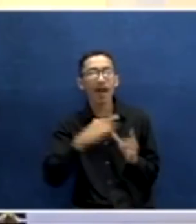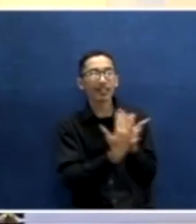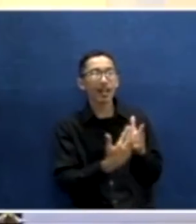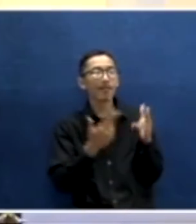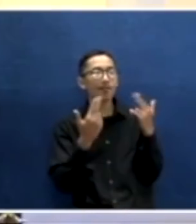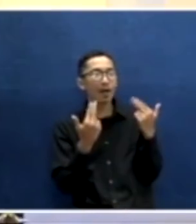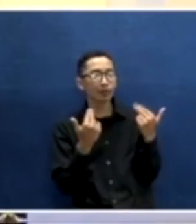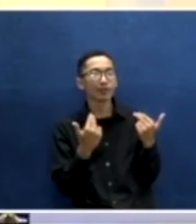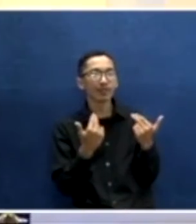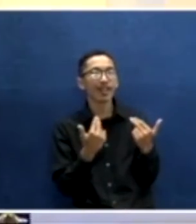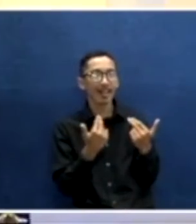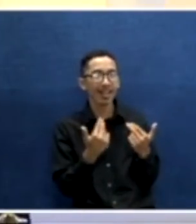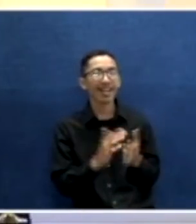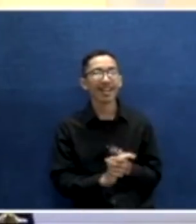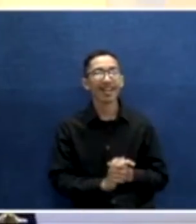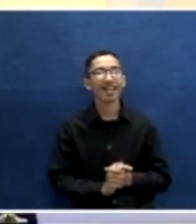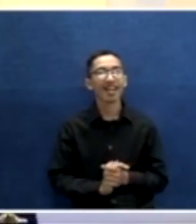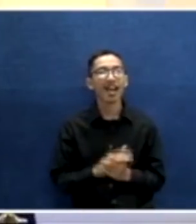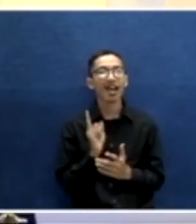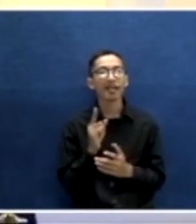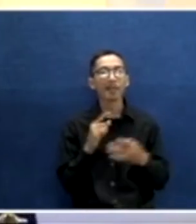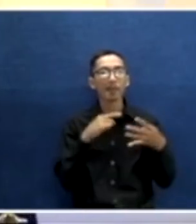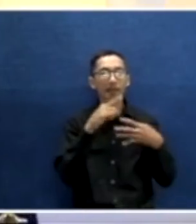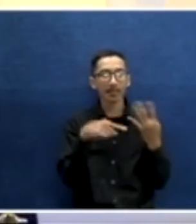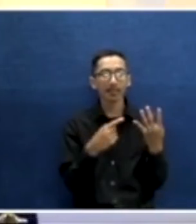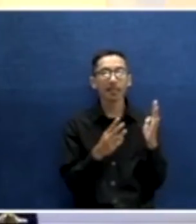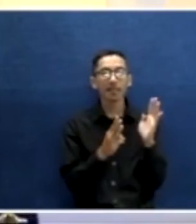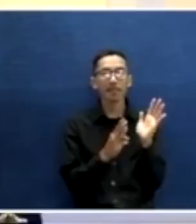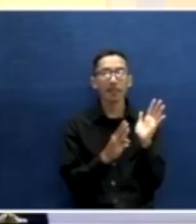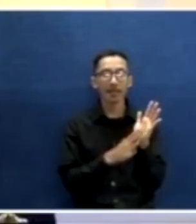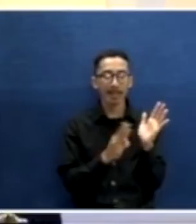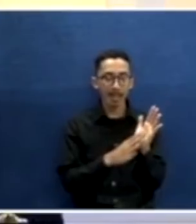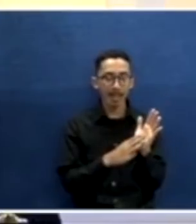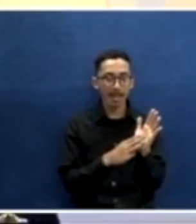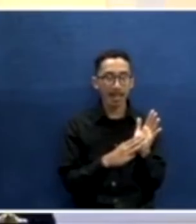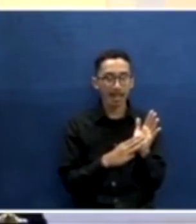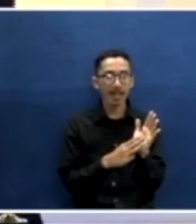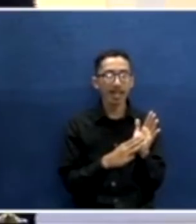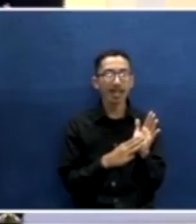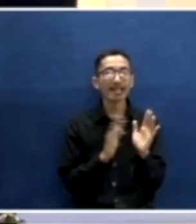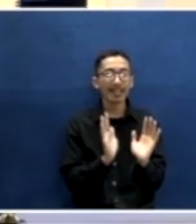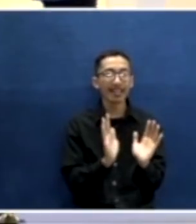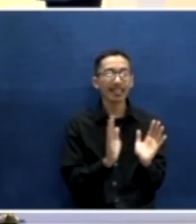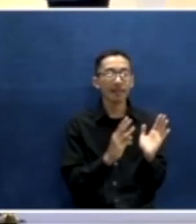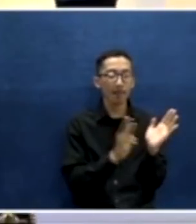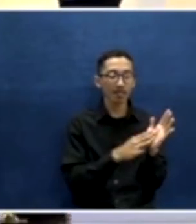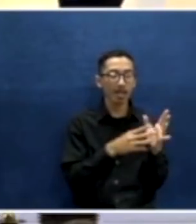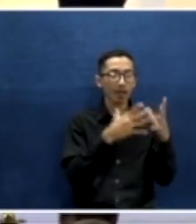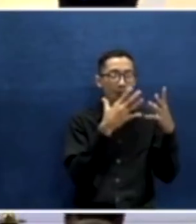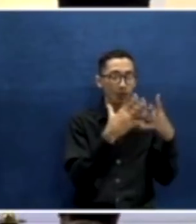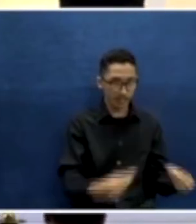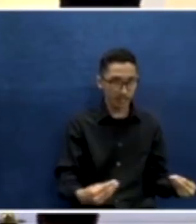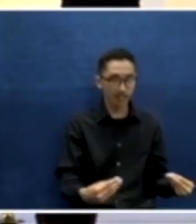ada empat perkara yang disampaikan oleh para ulama yang mana Allah akan memberikan cash dan kontan kepada